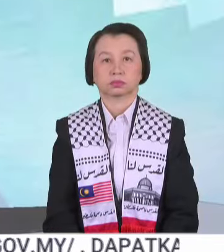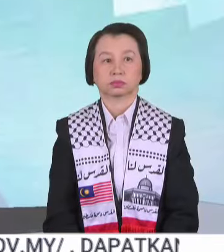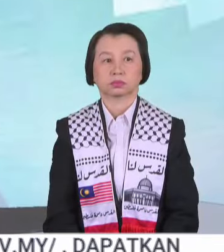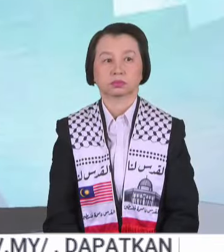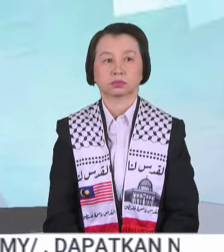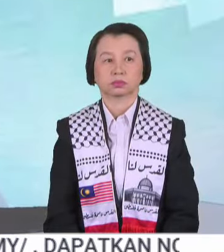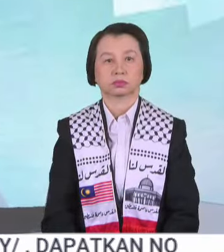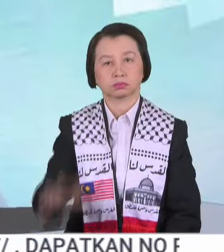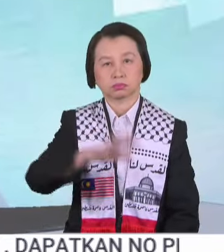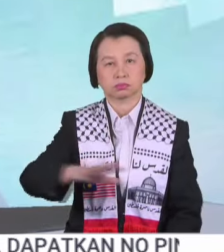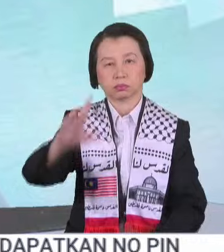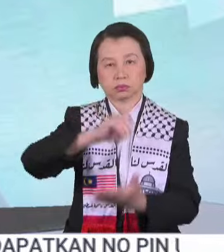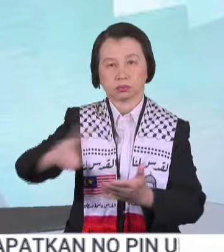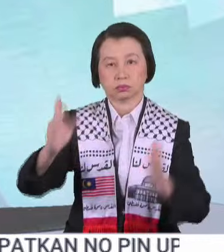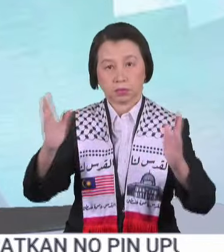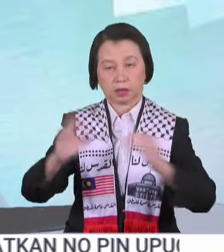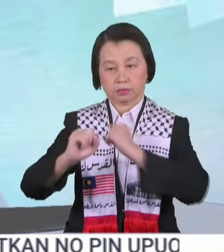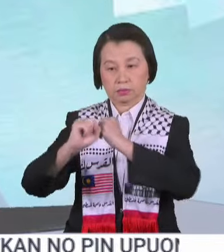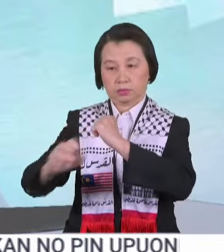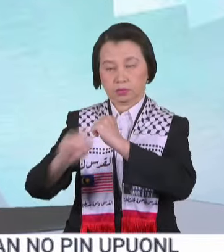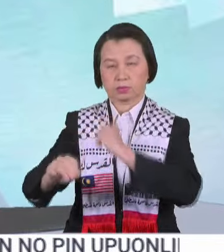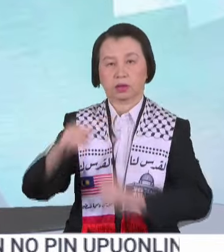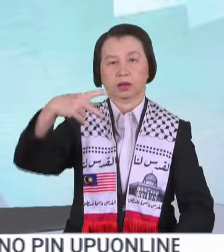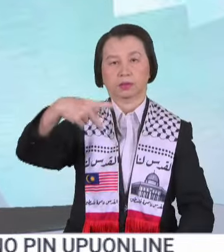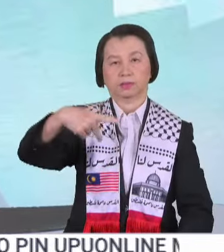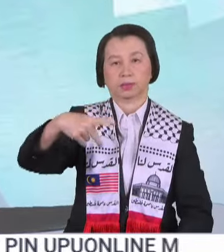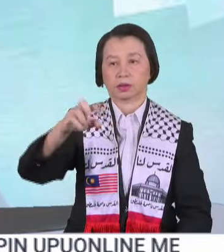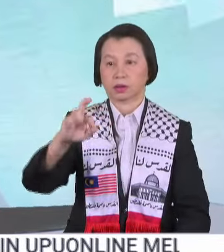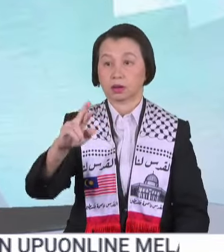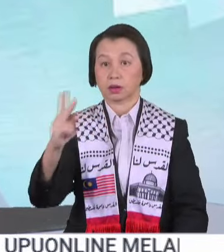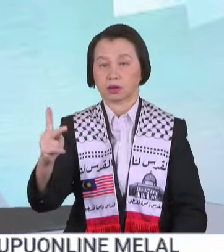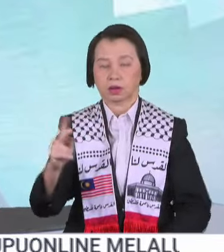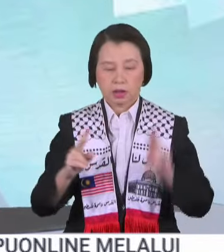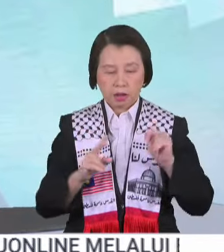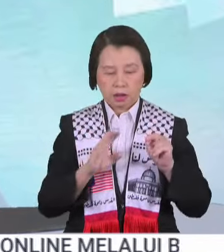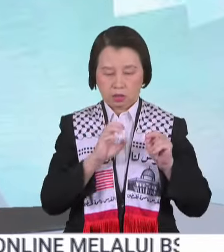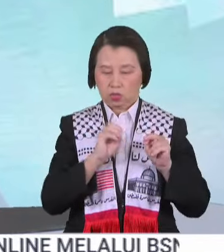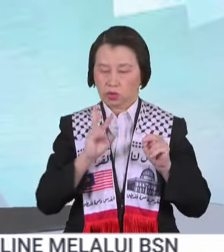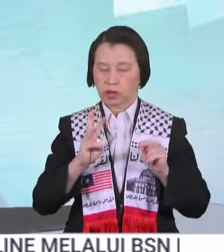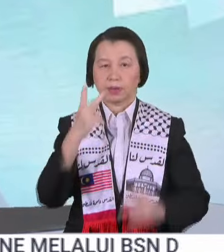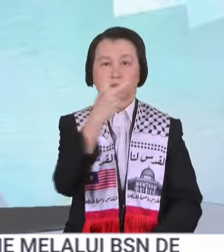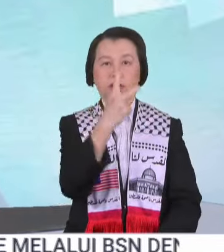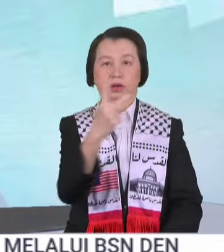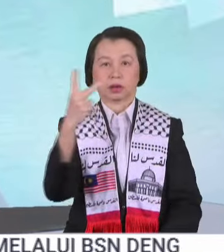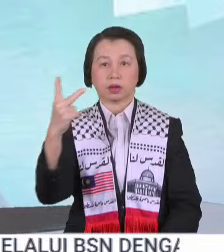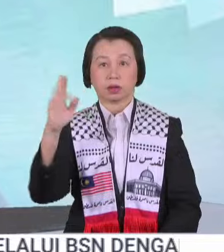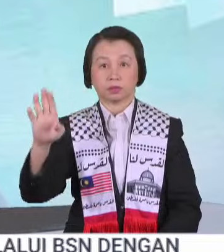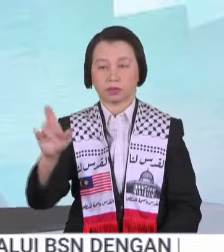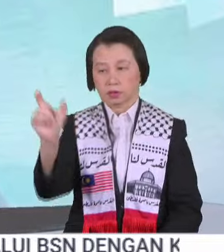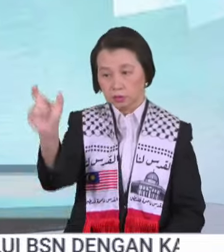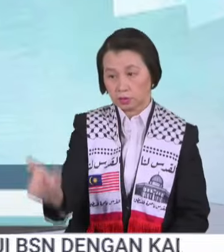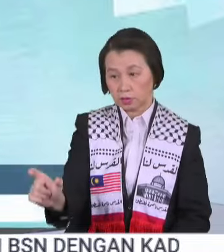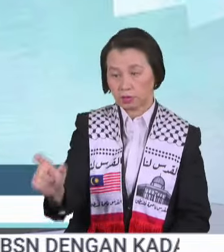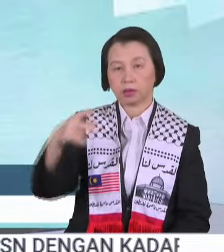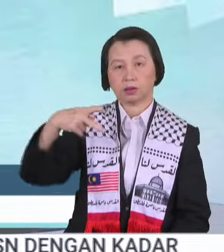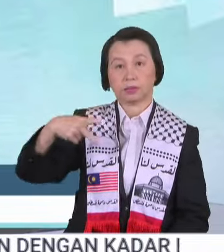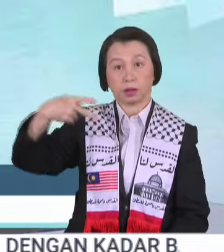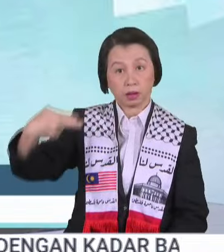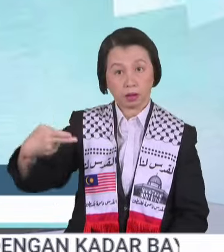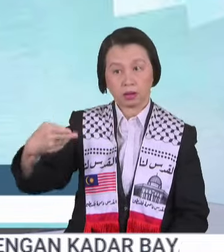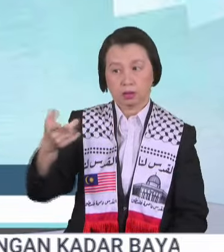Berbaki lebih kurang seminggu lagi tempoh berkempen pilihan raya kecil PRKN06 Kuala Kubu Baru, calon Pakatan Harapan Pang Sok